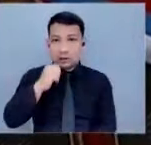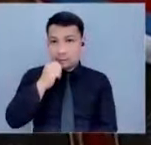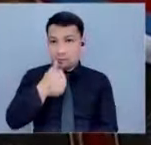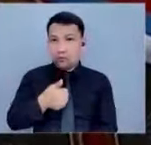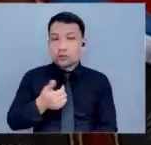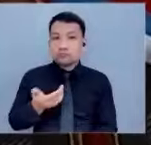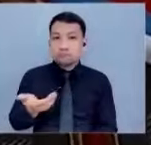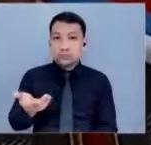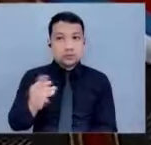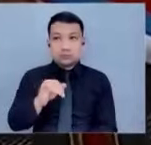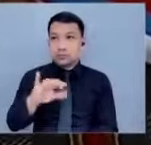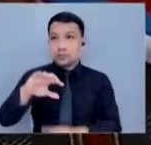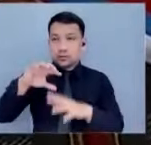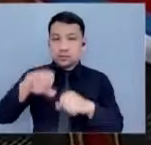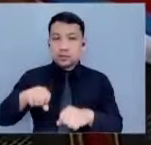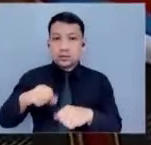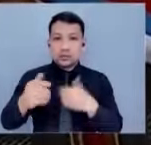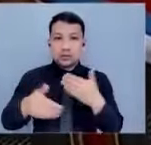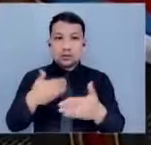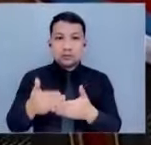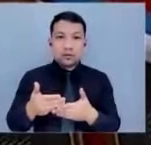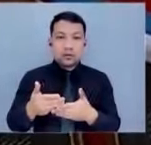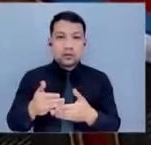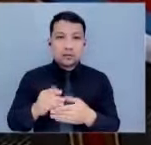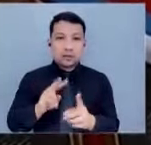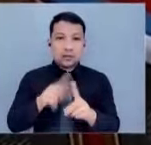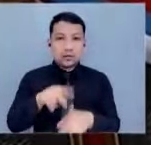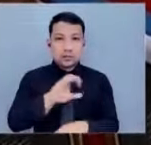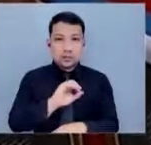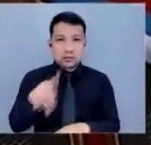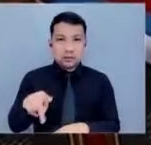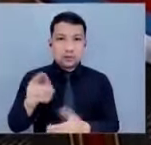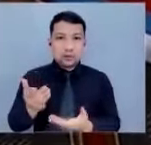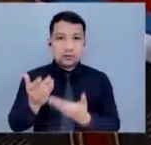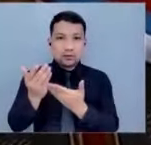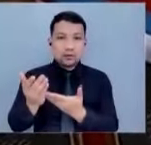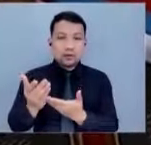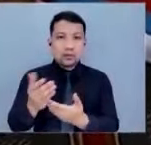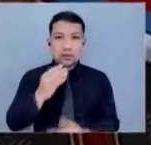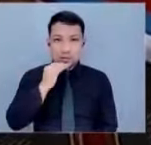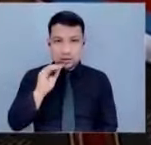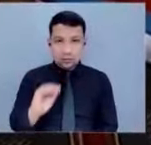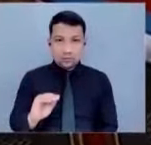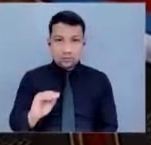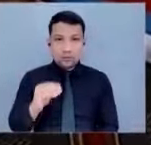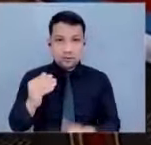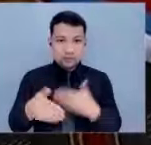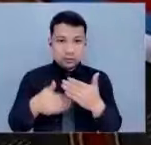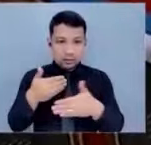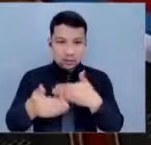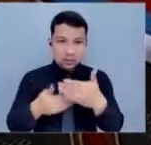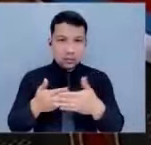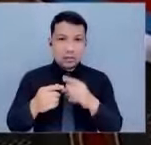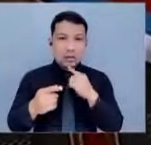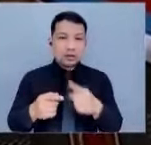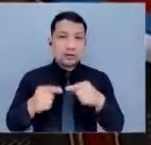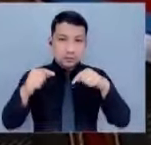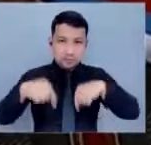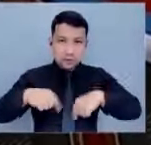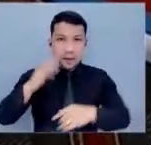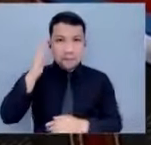mahuli kayo na kayo bumabiyahe kahit di kayo consolidated, hahainan kayo ng show cause order, magkakaroon ng due process. At dito malalaman